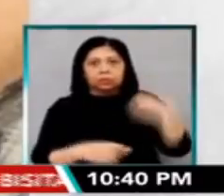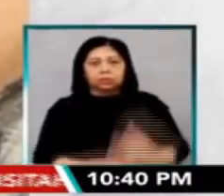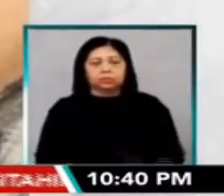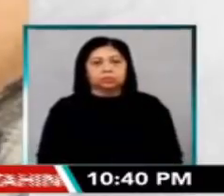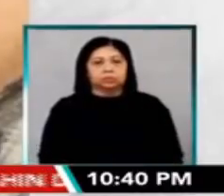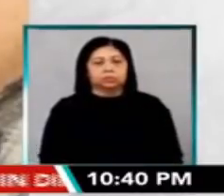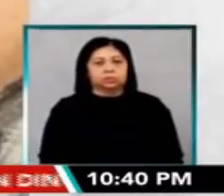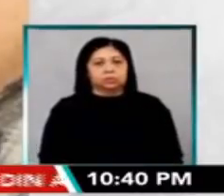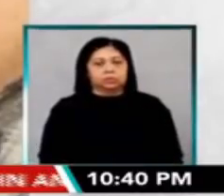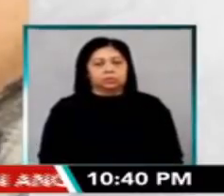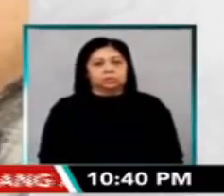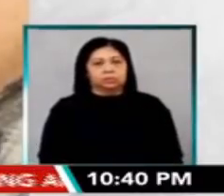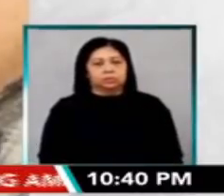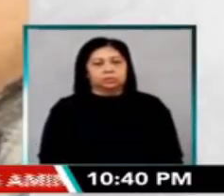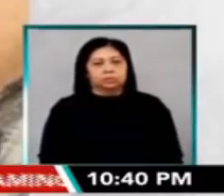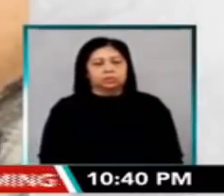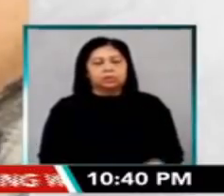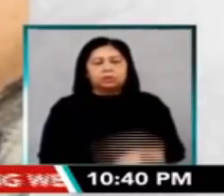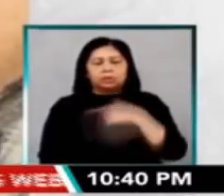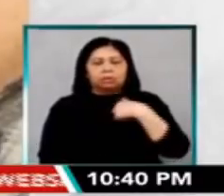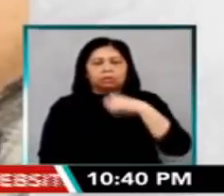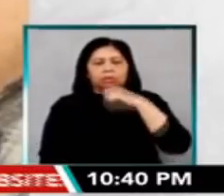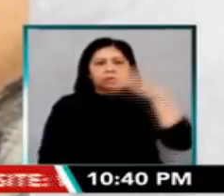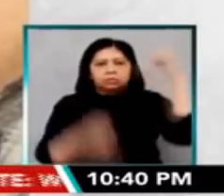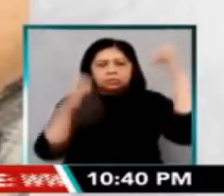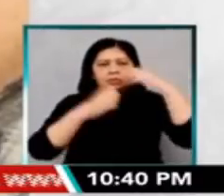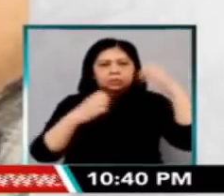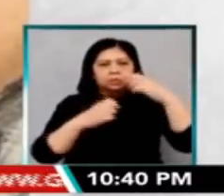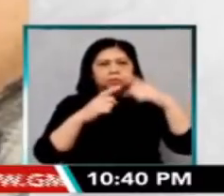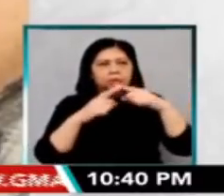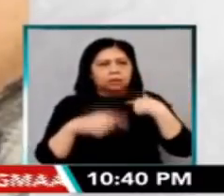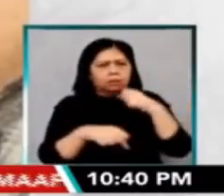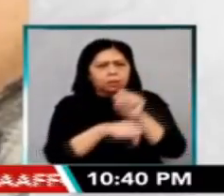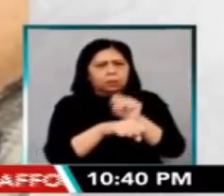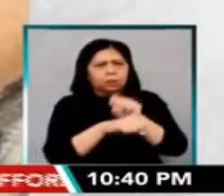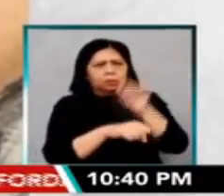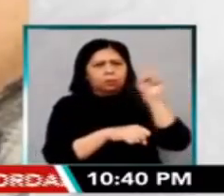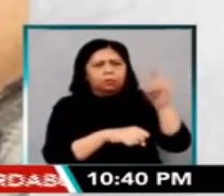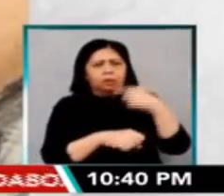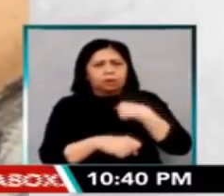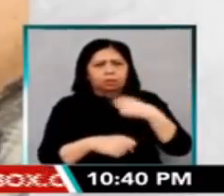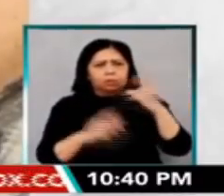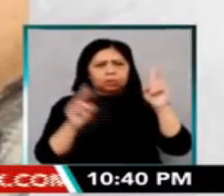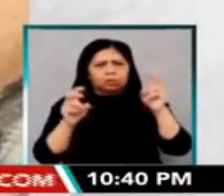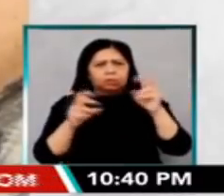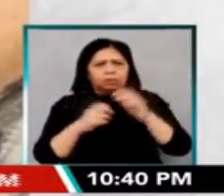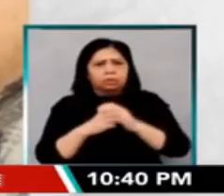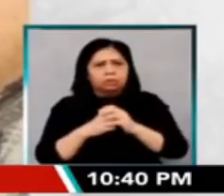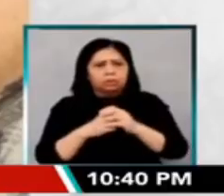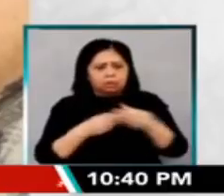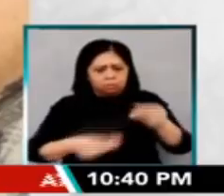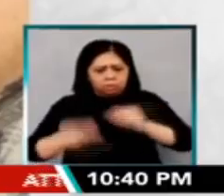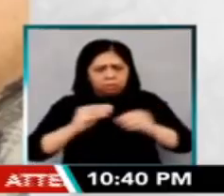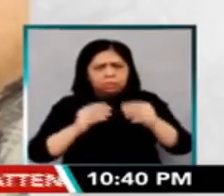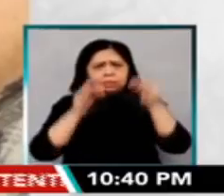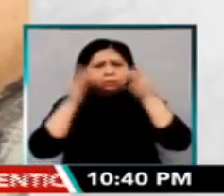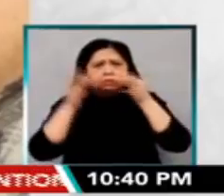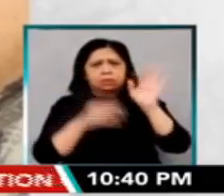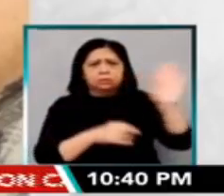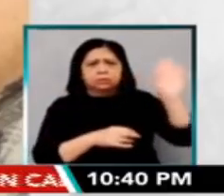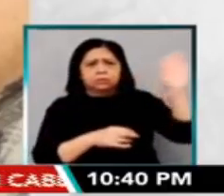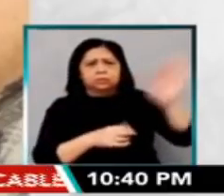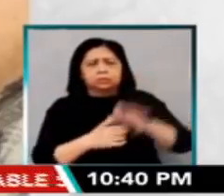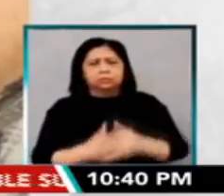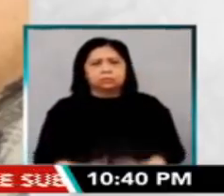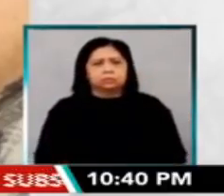Hindi ko po sukat akalain na yung magiging trabaho ko doon, na isa pala akong pagbabalot ng droga niya.